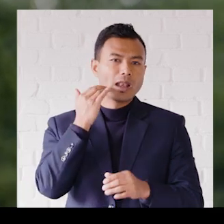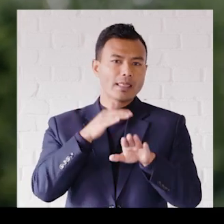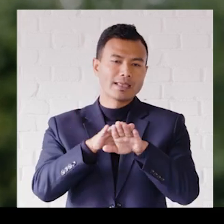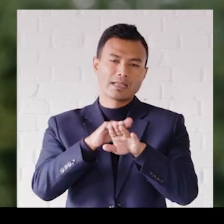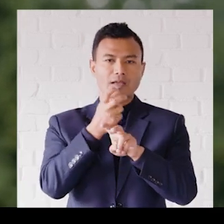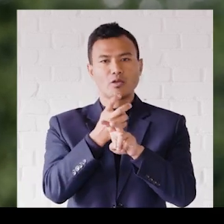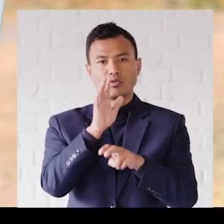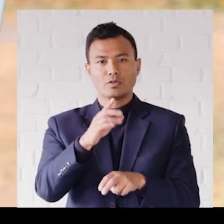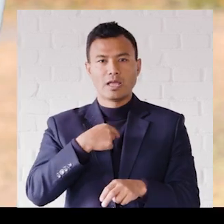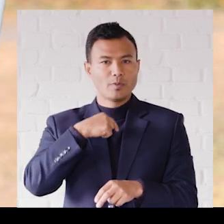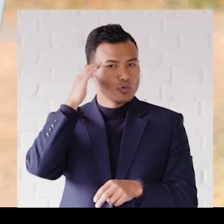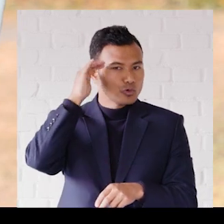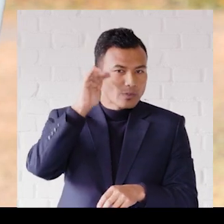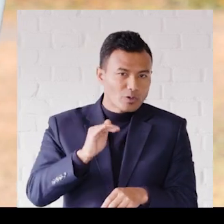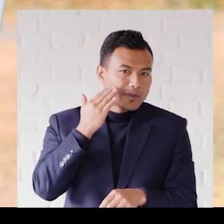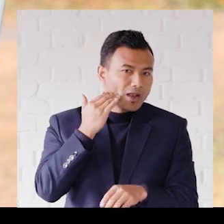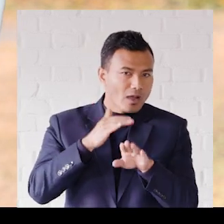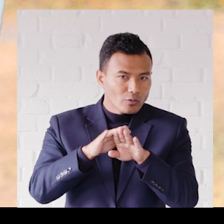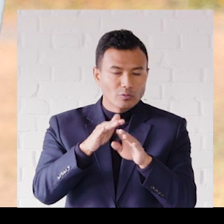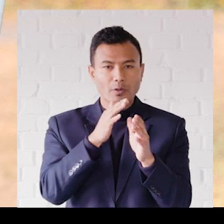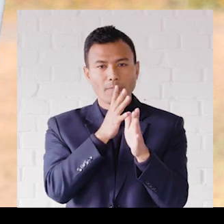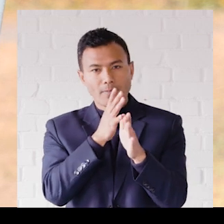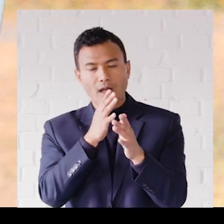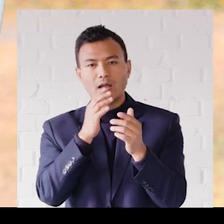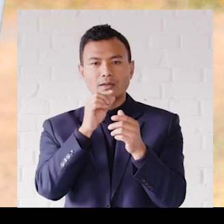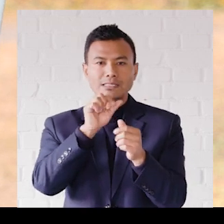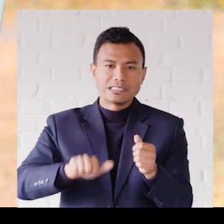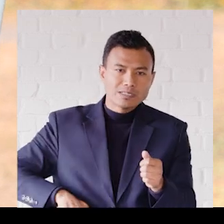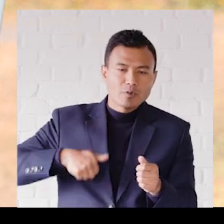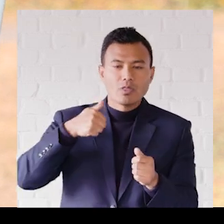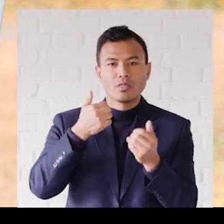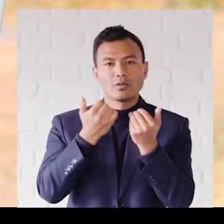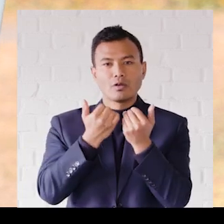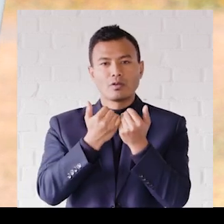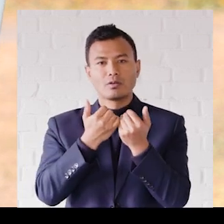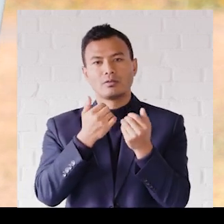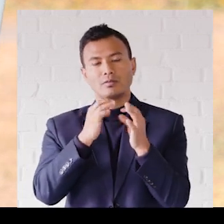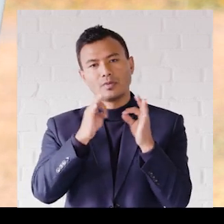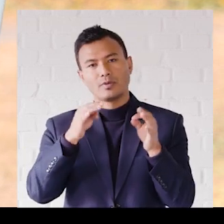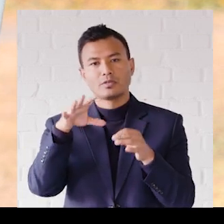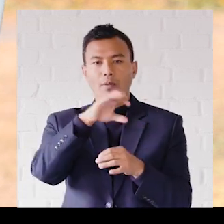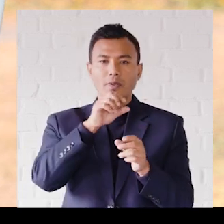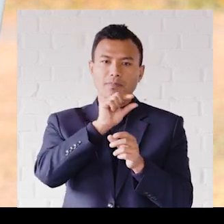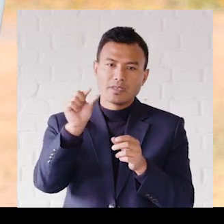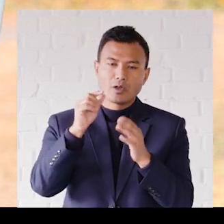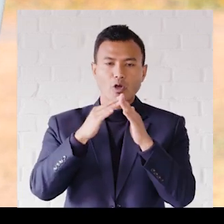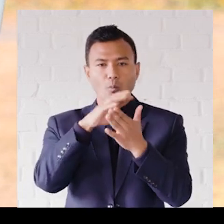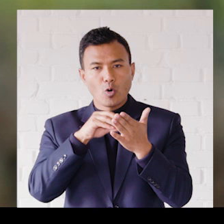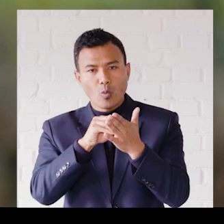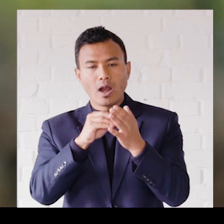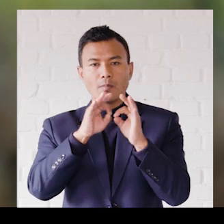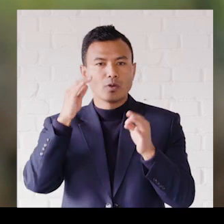महिलालाई धेरै गाह्रो छ। हामी होचकपुरका महिलाहरूलाई बिहा वैवाहिक जीवन गर्नको लागि देखिबाट हरेक कुरामा घर